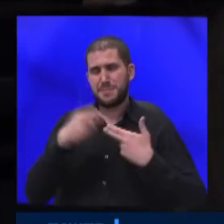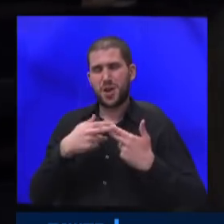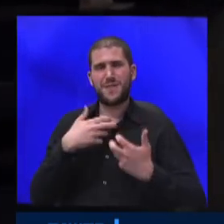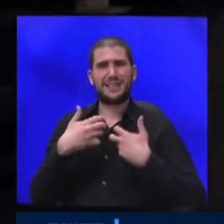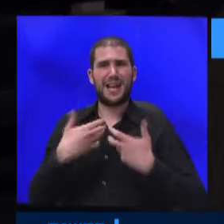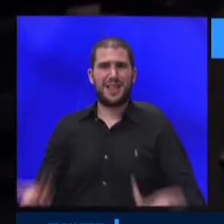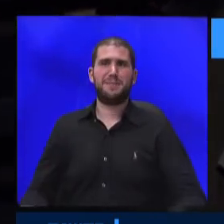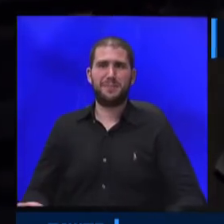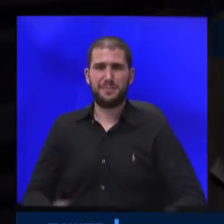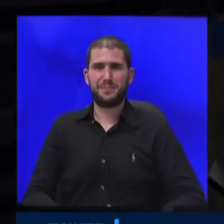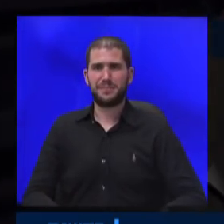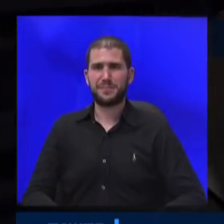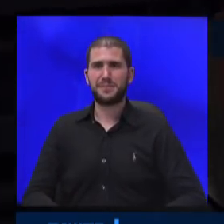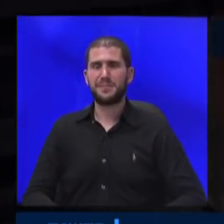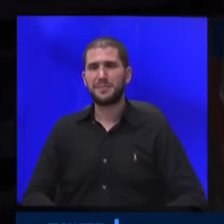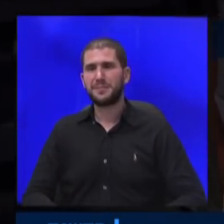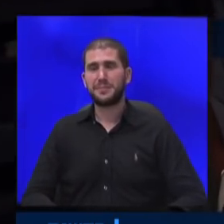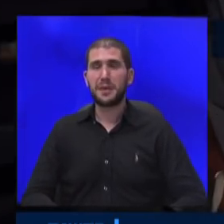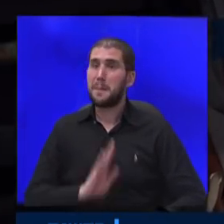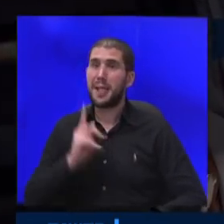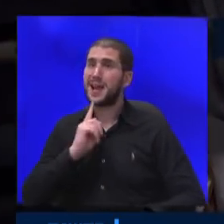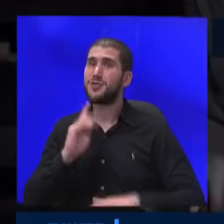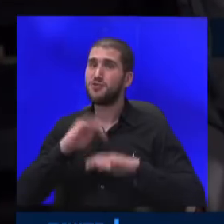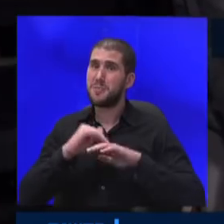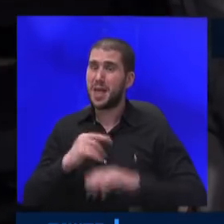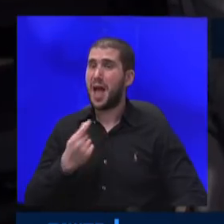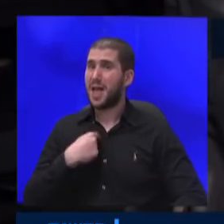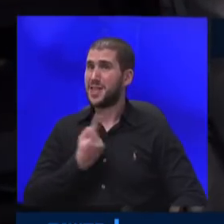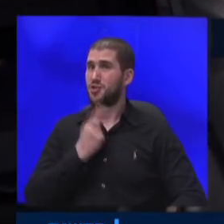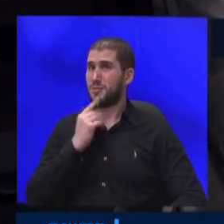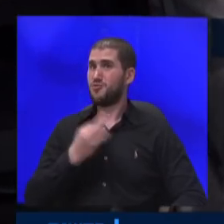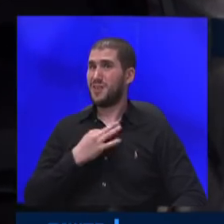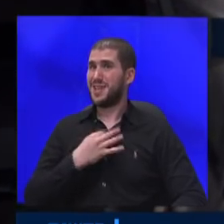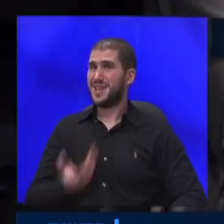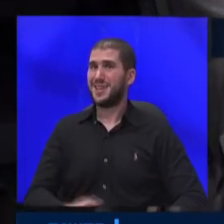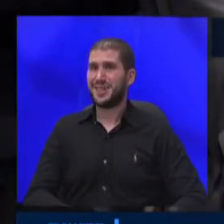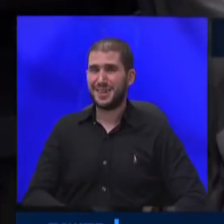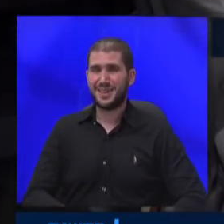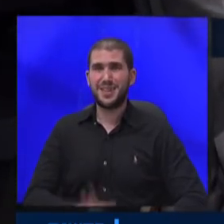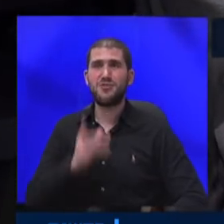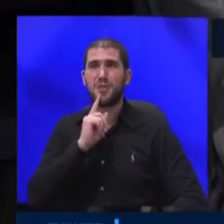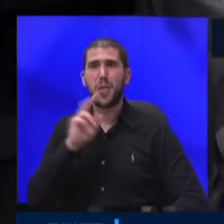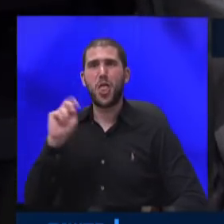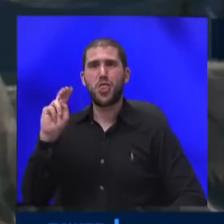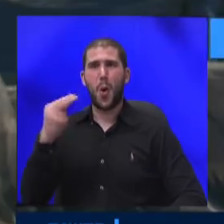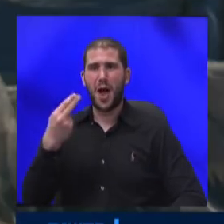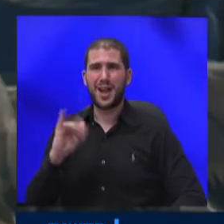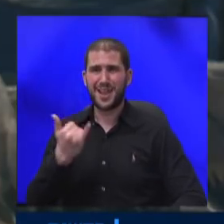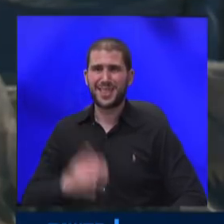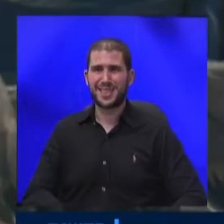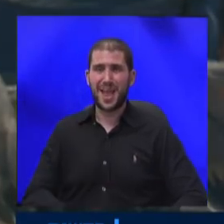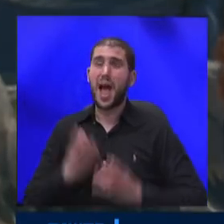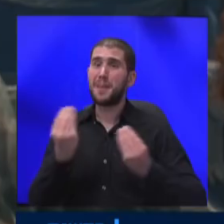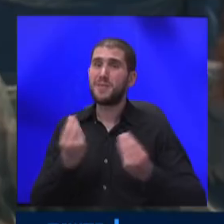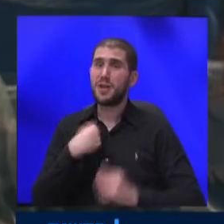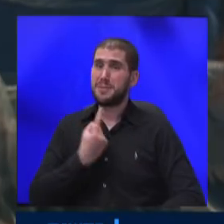מקרוב כשחקנים. בלי להזכיר שמות, אתה אומר? אני, השם שלי. עם שמות, נועה. המון דברים שאני